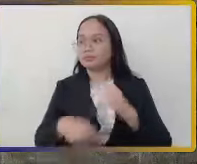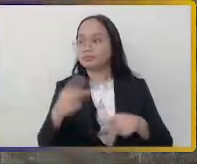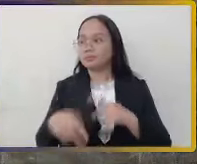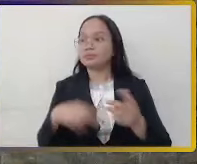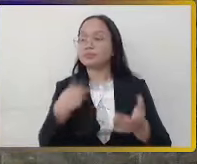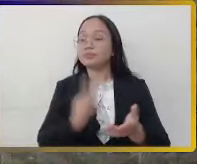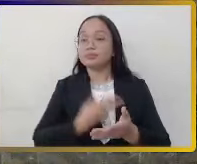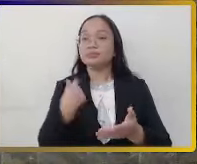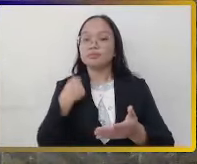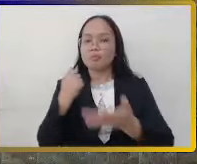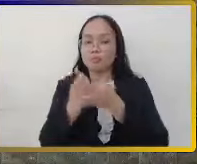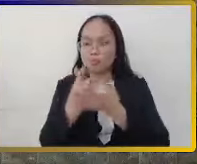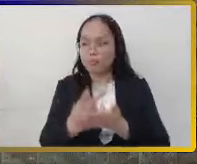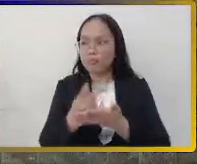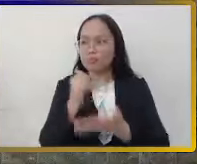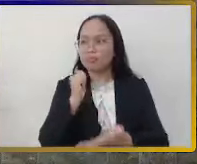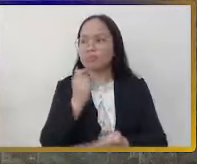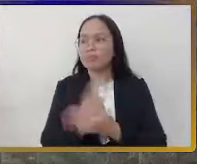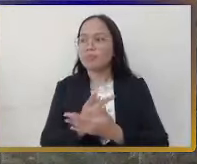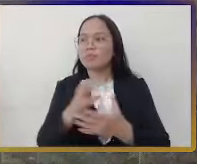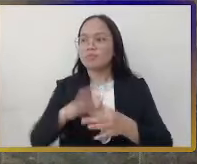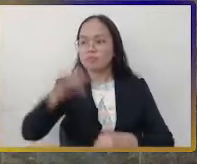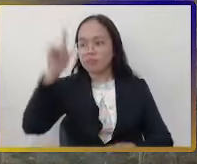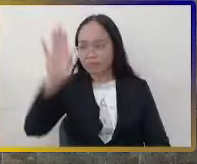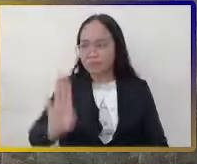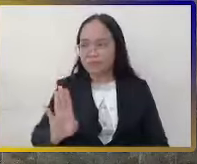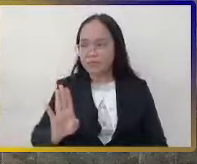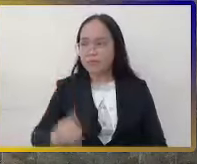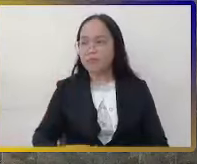ayon sa approval ng Diyos?